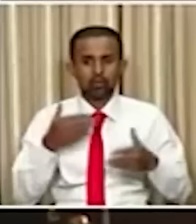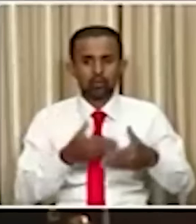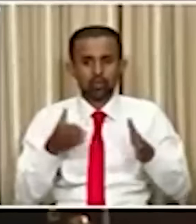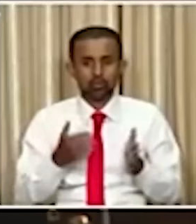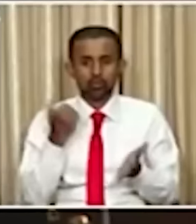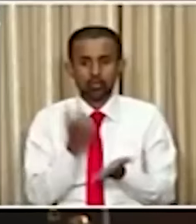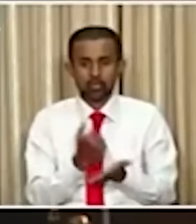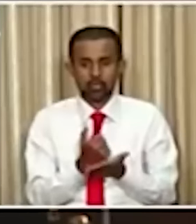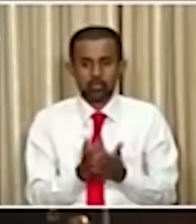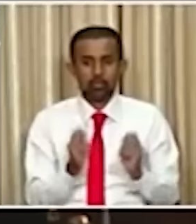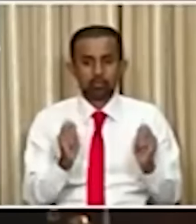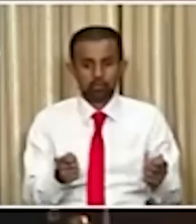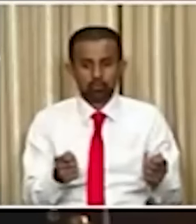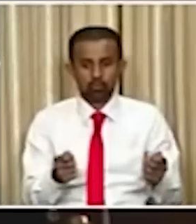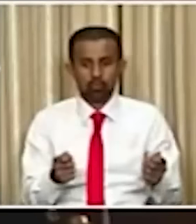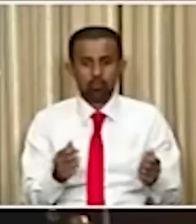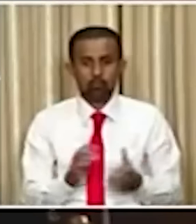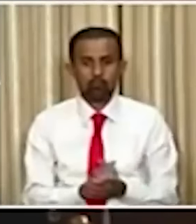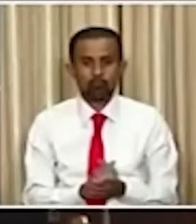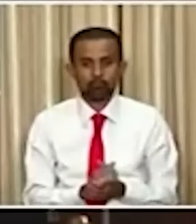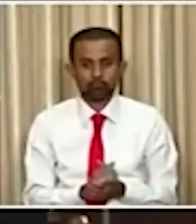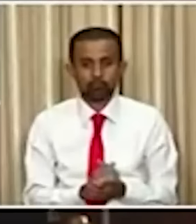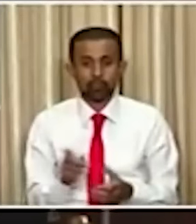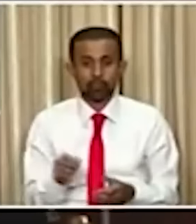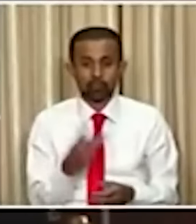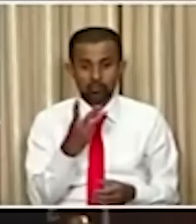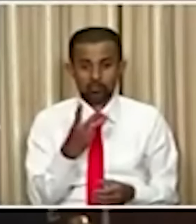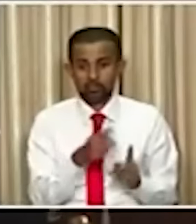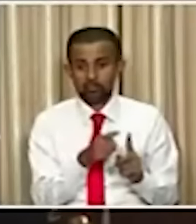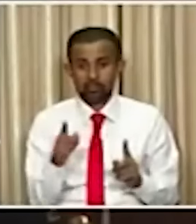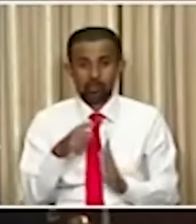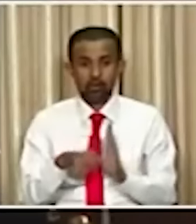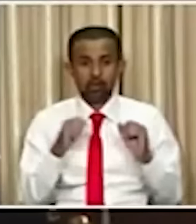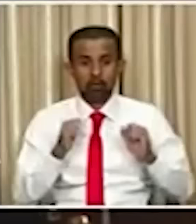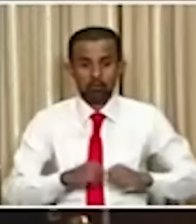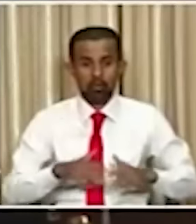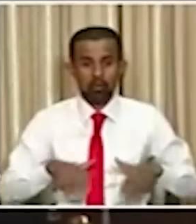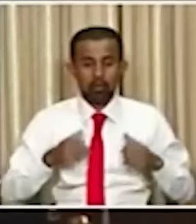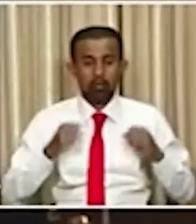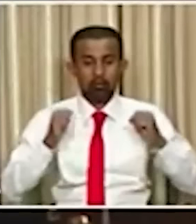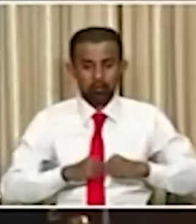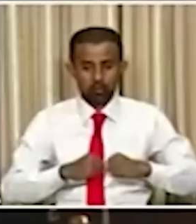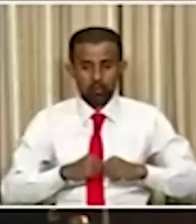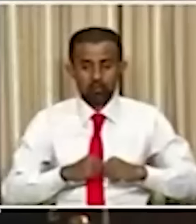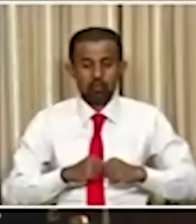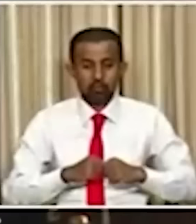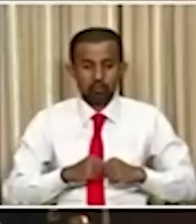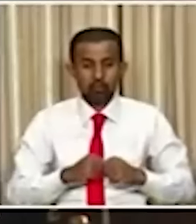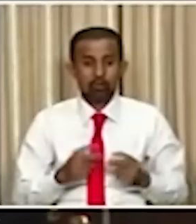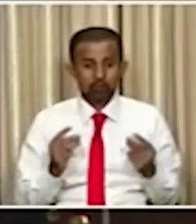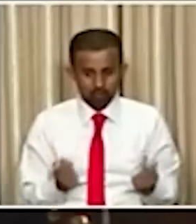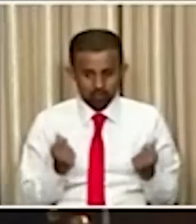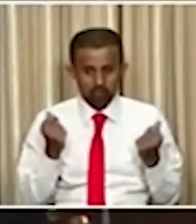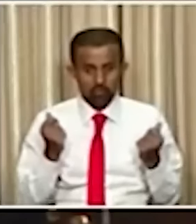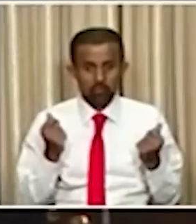sir, Idripatka, a cabinet one letter. Dina tunak kiana kota rata ganavetla saukya ganavetla enisa wahama